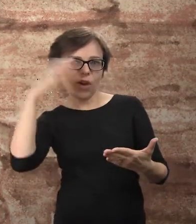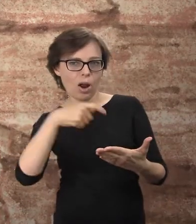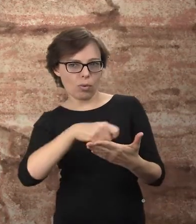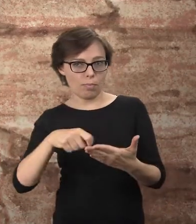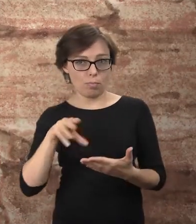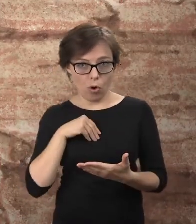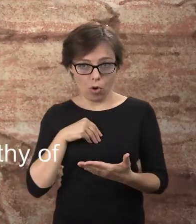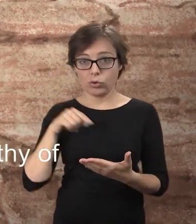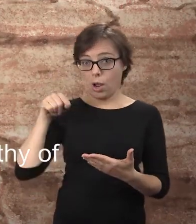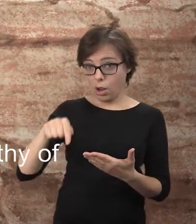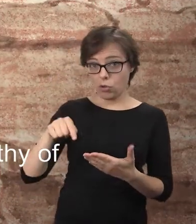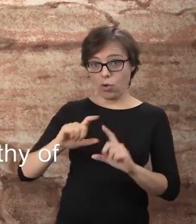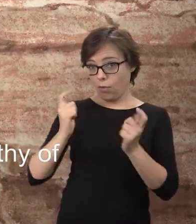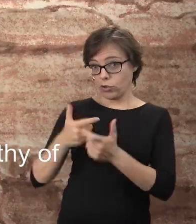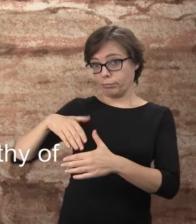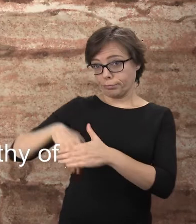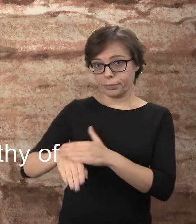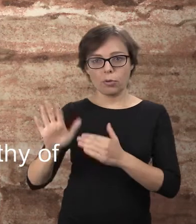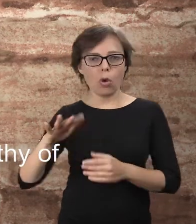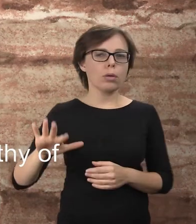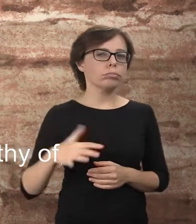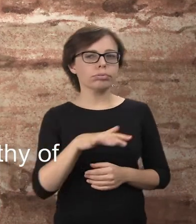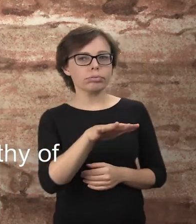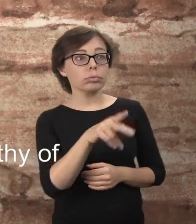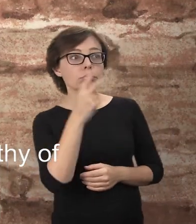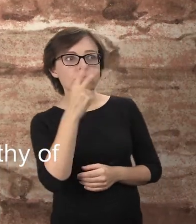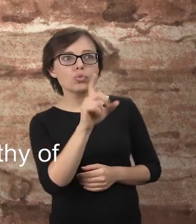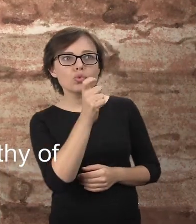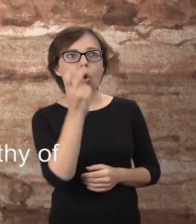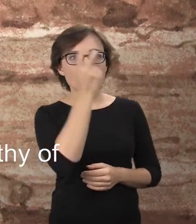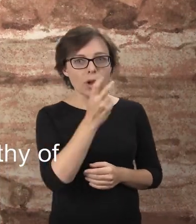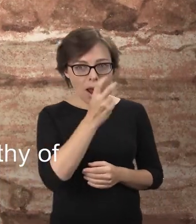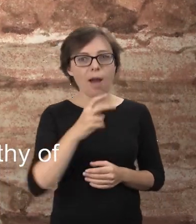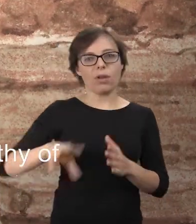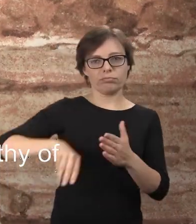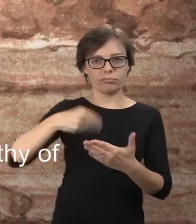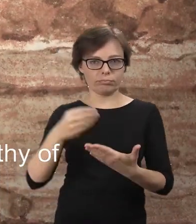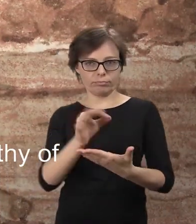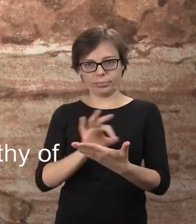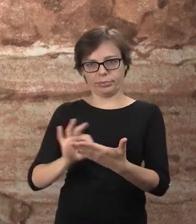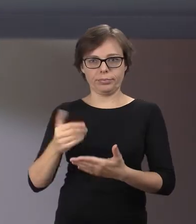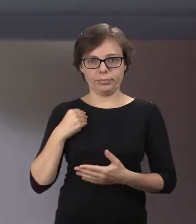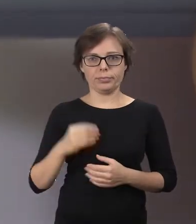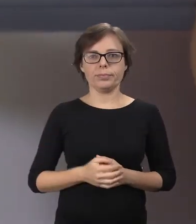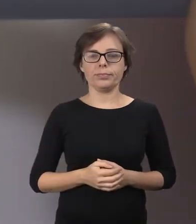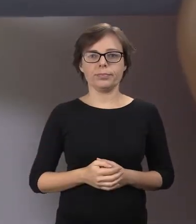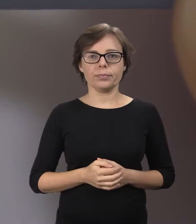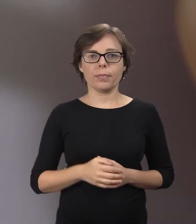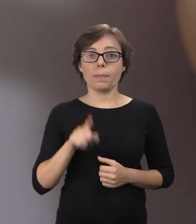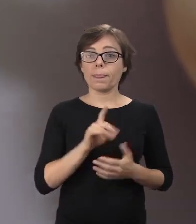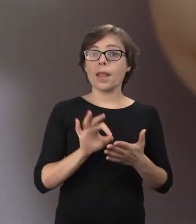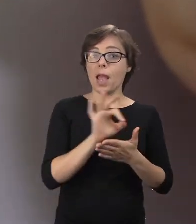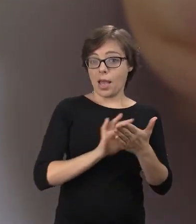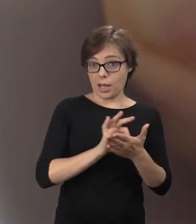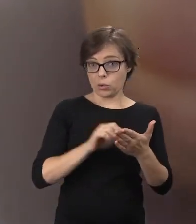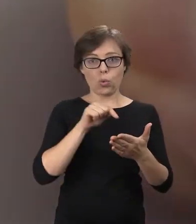oddawano blask światła i poruszając się po terenie, rysowano to, co było godnego zauważenia. Rysunek to